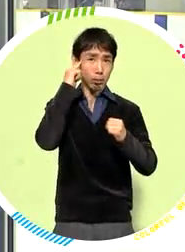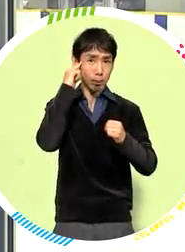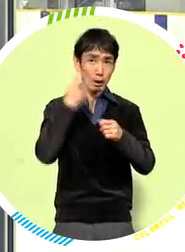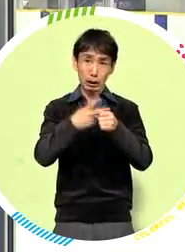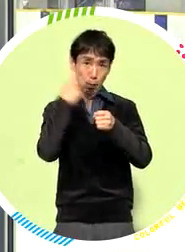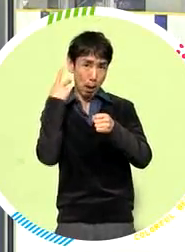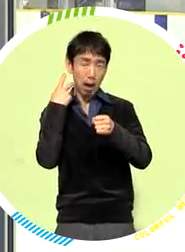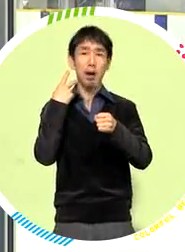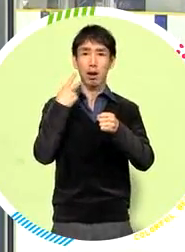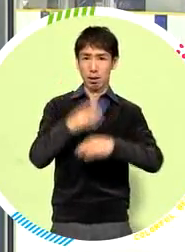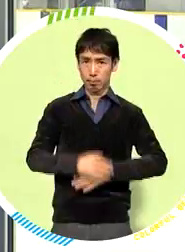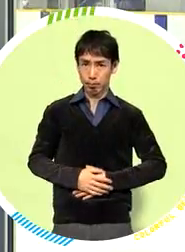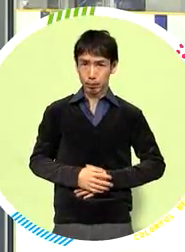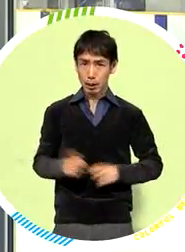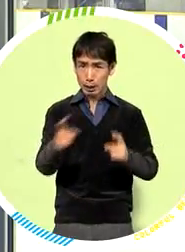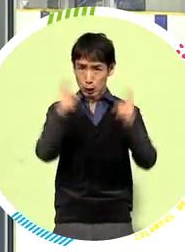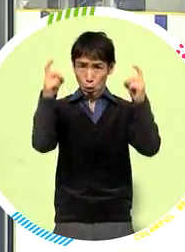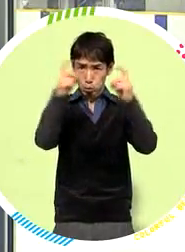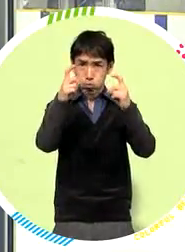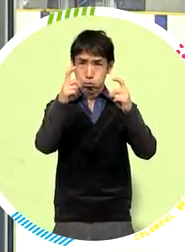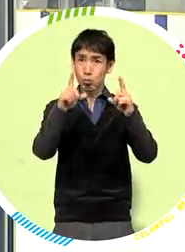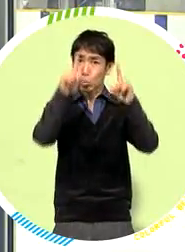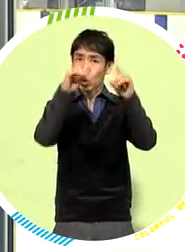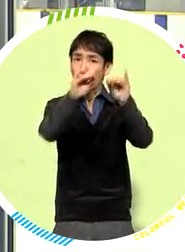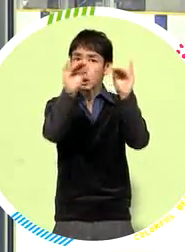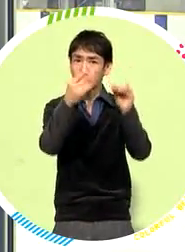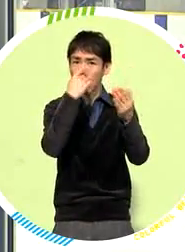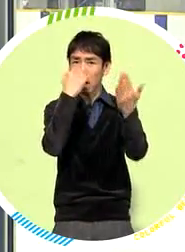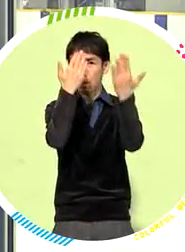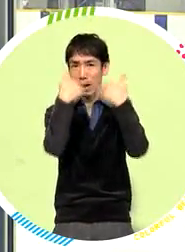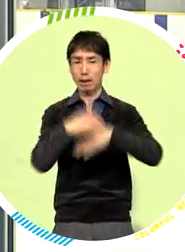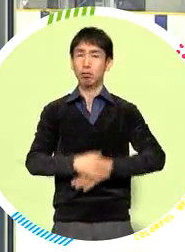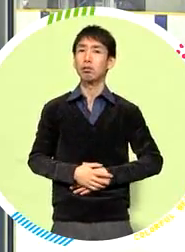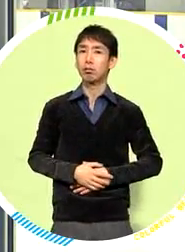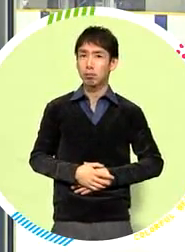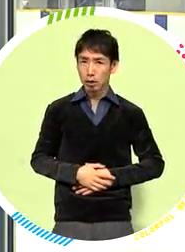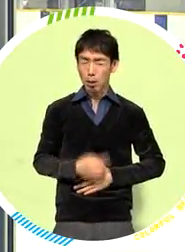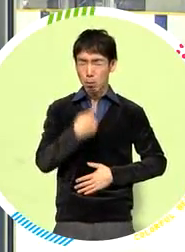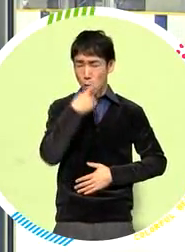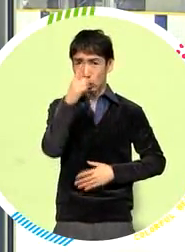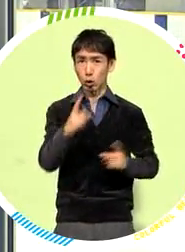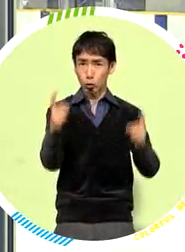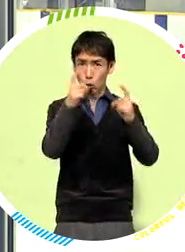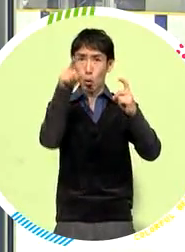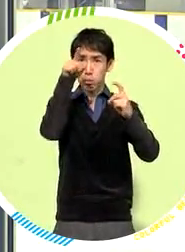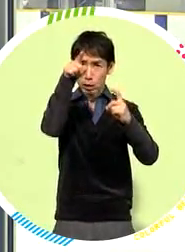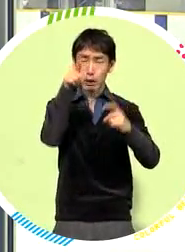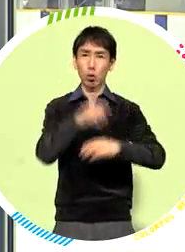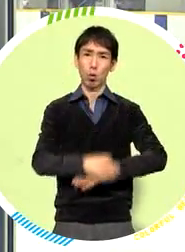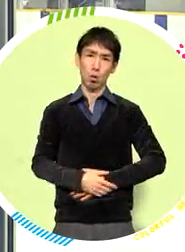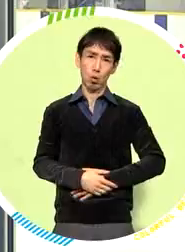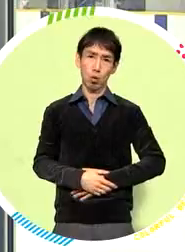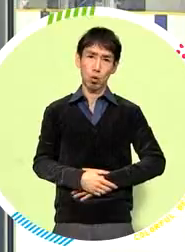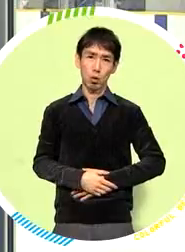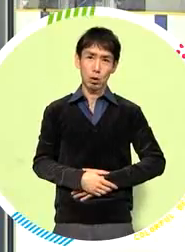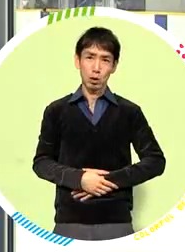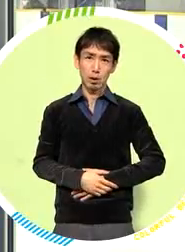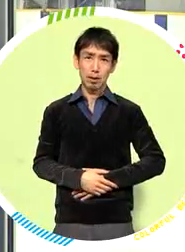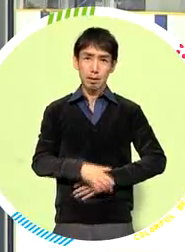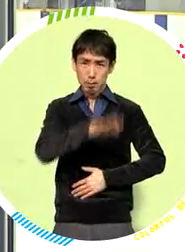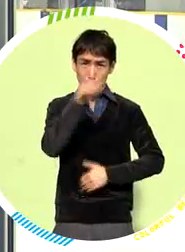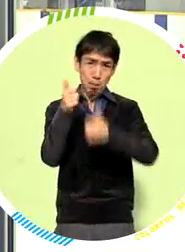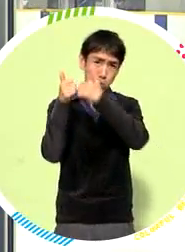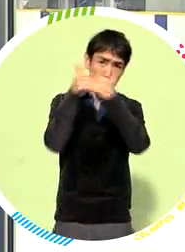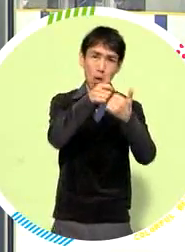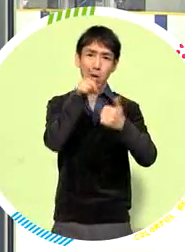前に、決勝で東京に敗れてますので、やはりもう一度舞台にみんなで行って、悔しさを